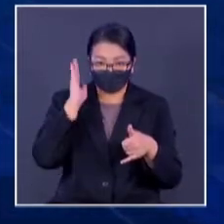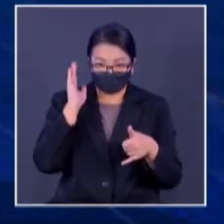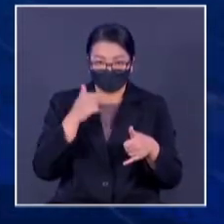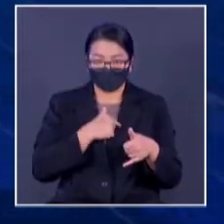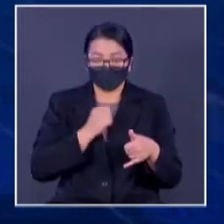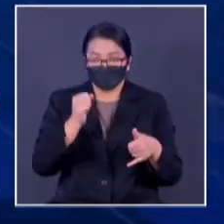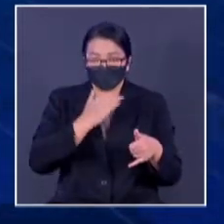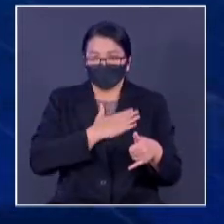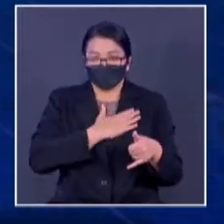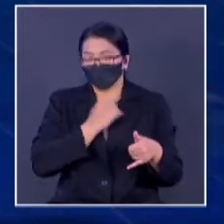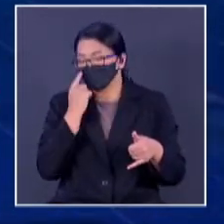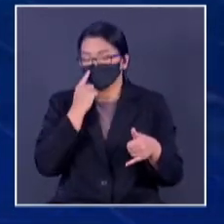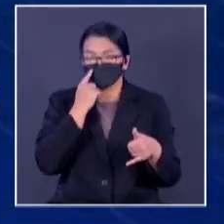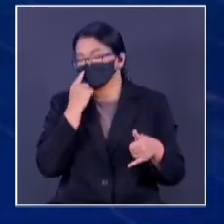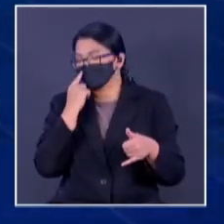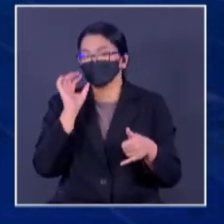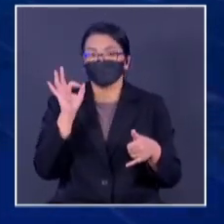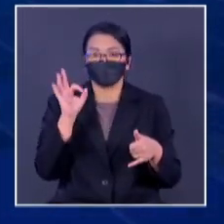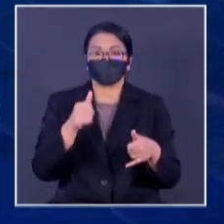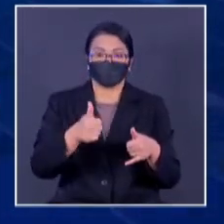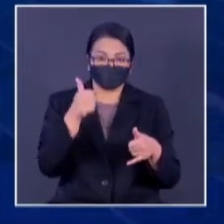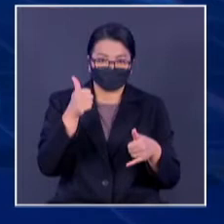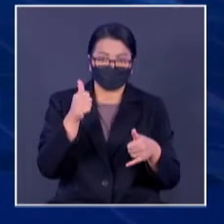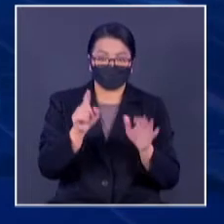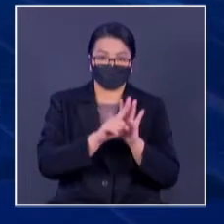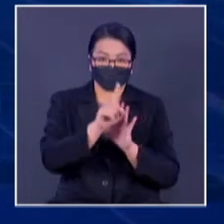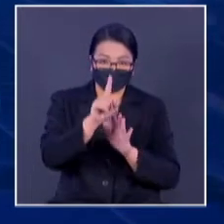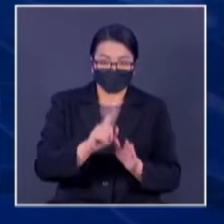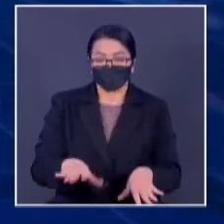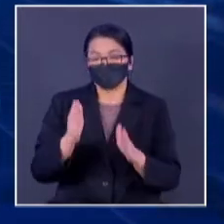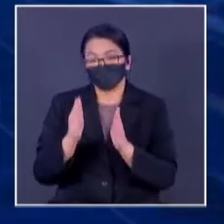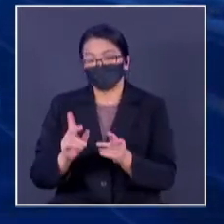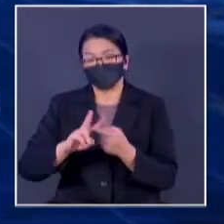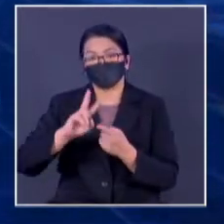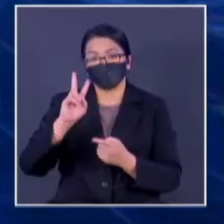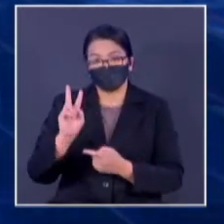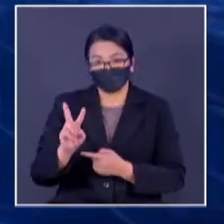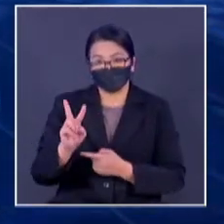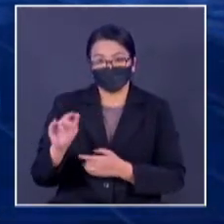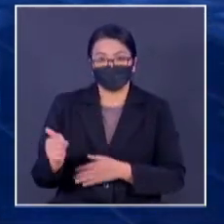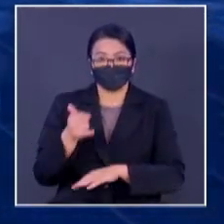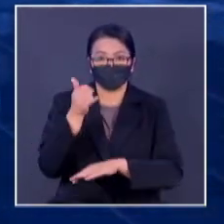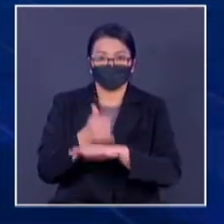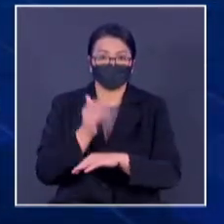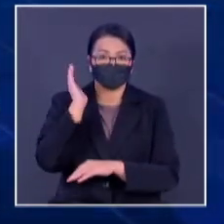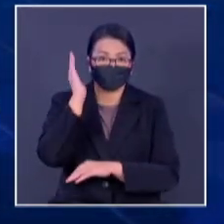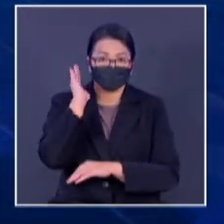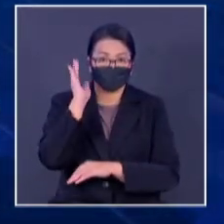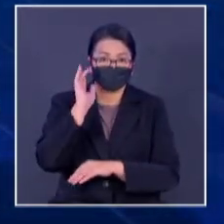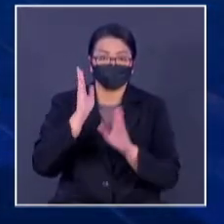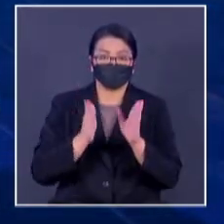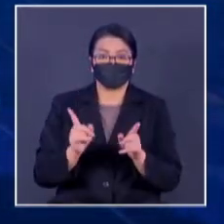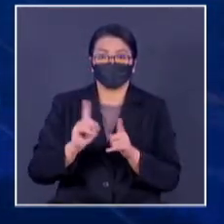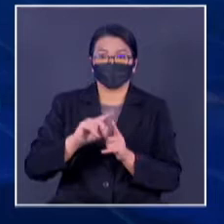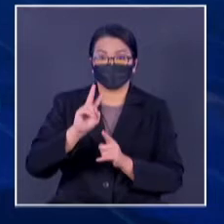ขาก็พยายามเบี่ยงหน้าหนีนะคะแต่ก็ผ่านไปได้โดยดีต่อมาคุณผู้ชมคะต่อมาเป็นชายคนที่2